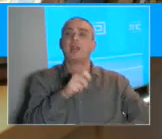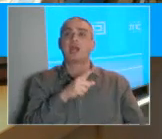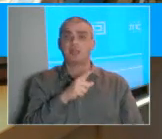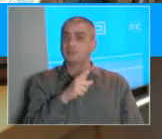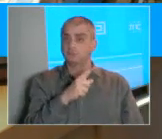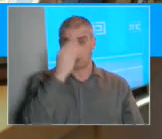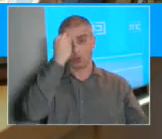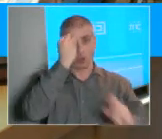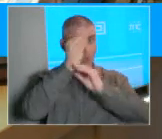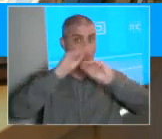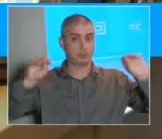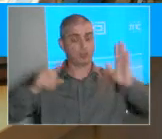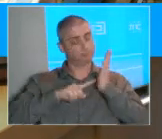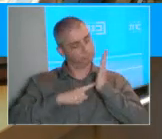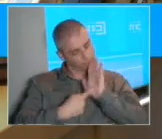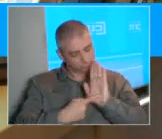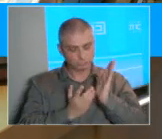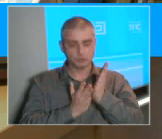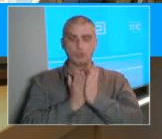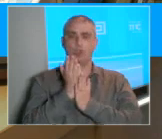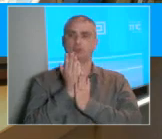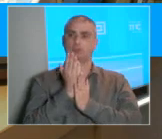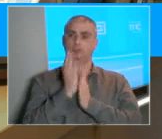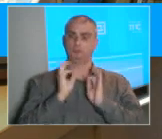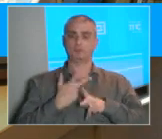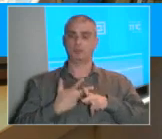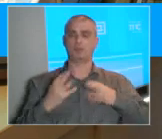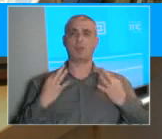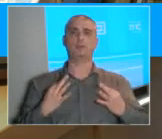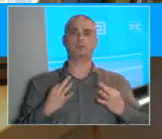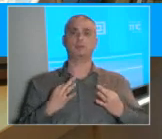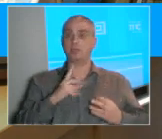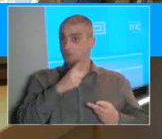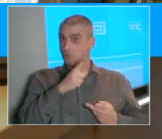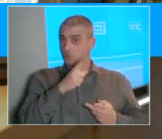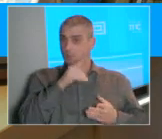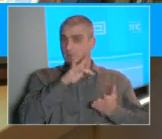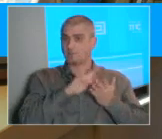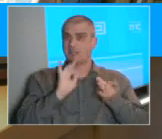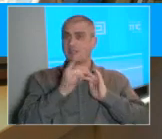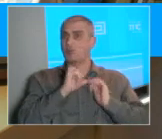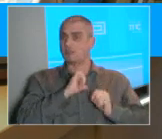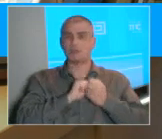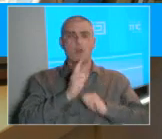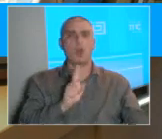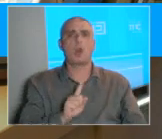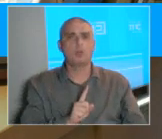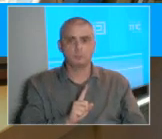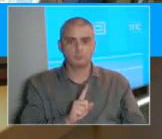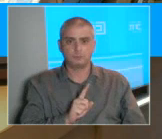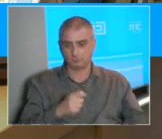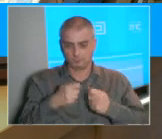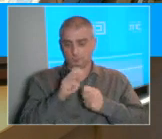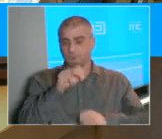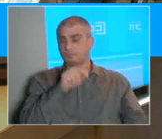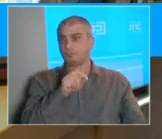לכנסת להודיע בשקיפות, ביושר ובניקיון כפיים האם הוא מצוי בניגוד עניינים או לא מצוי בניגוד עניינים